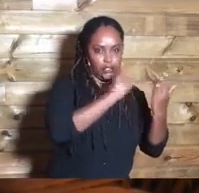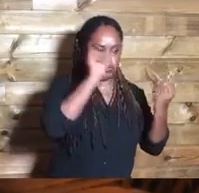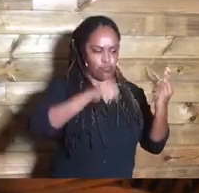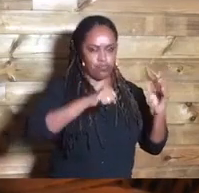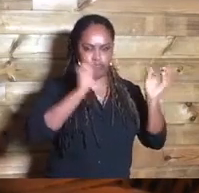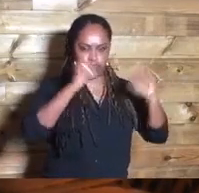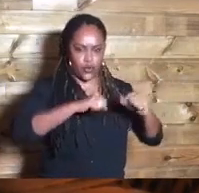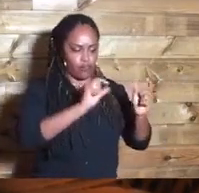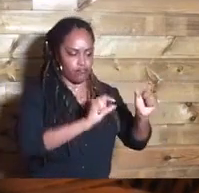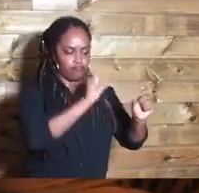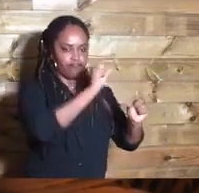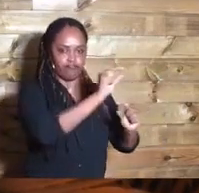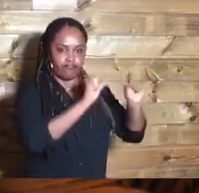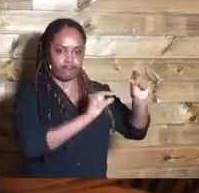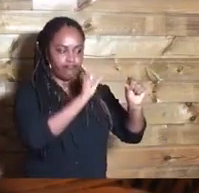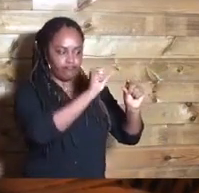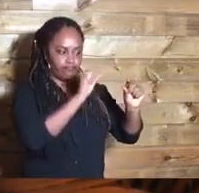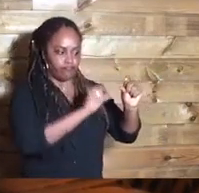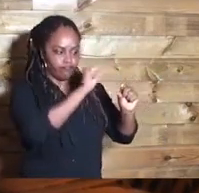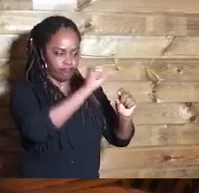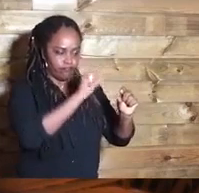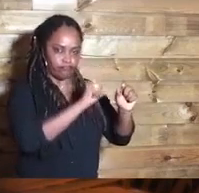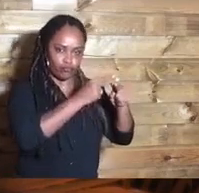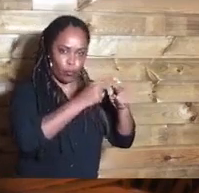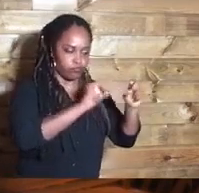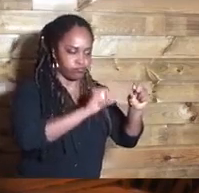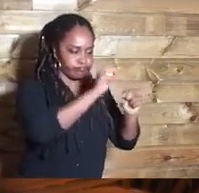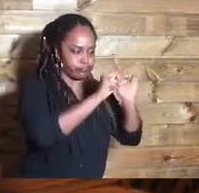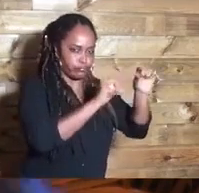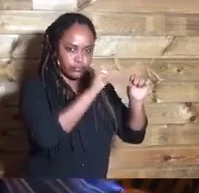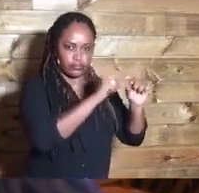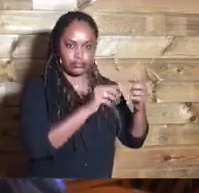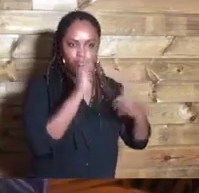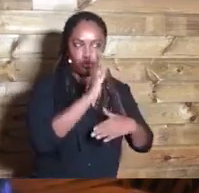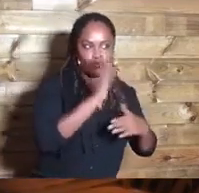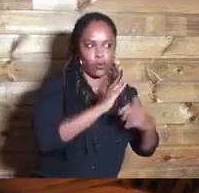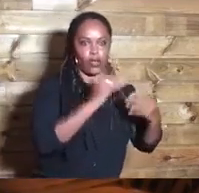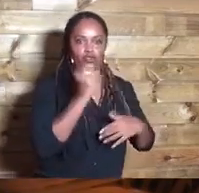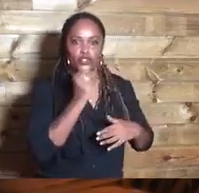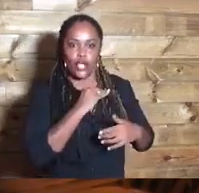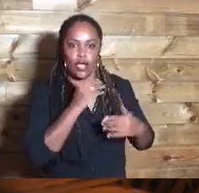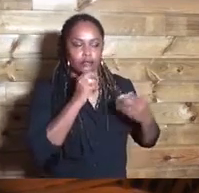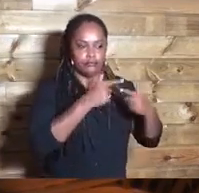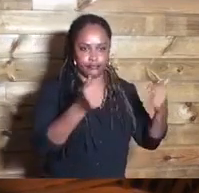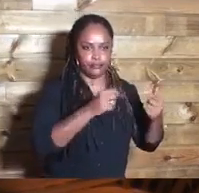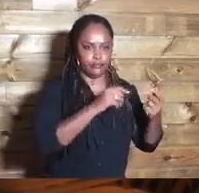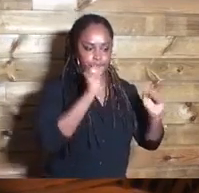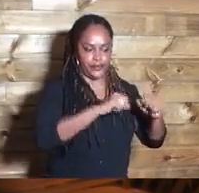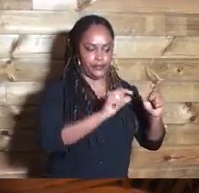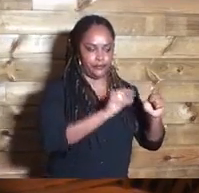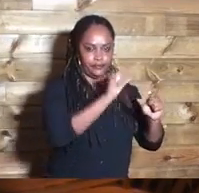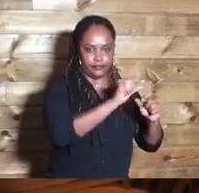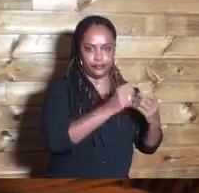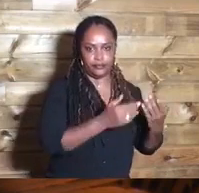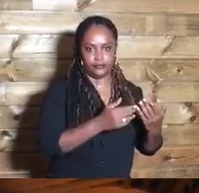stratégie à l'ISLA. Et moi, après 2 ans et demi, intérêt à l'ISLA, c'était de faire notre